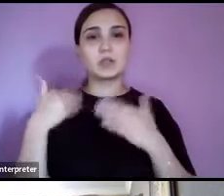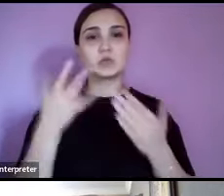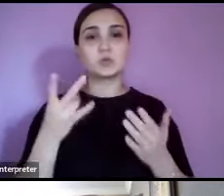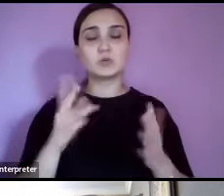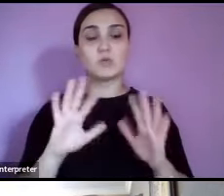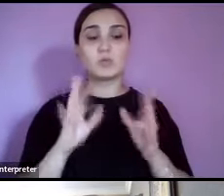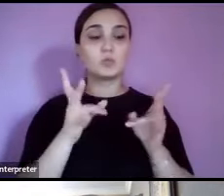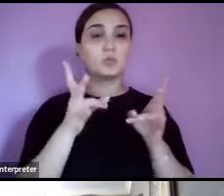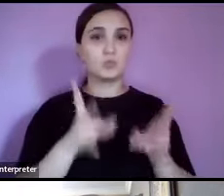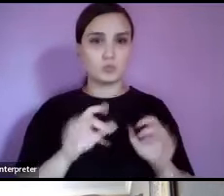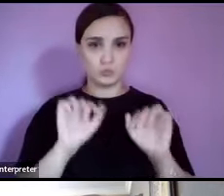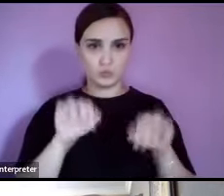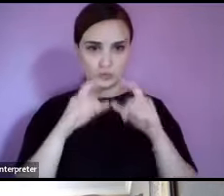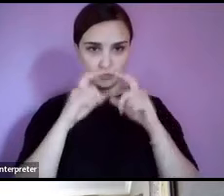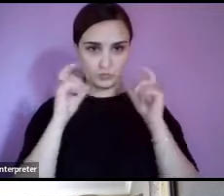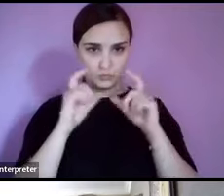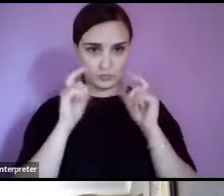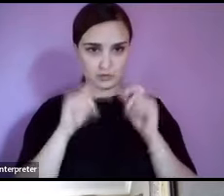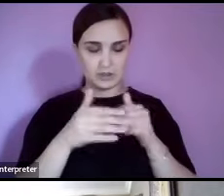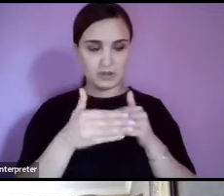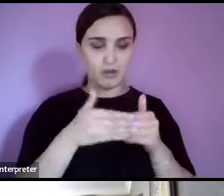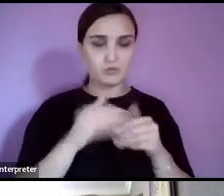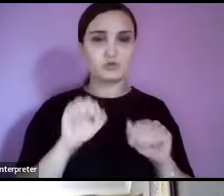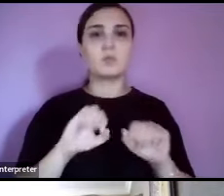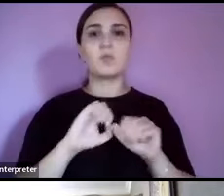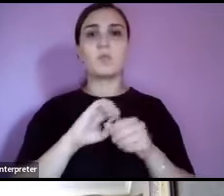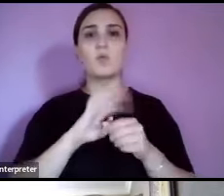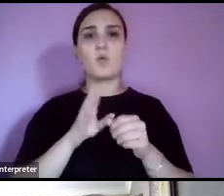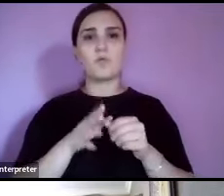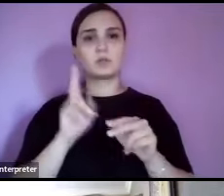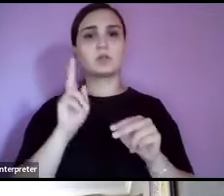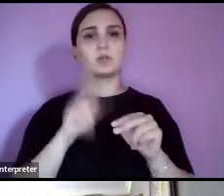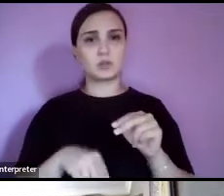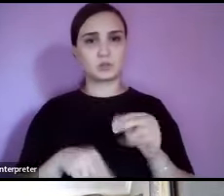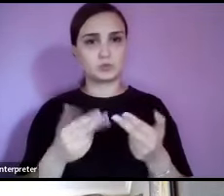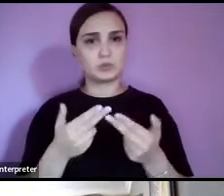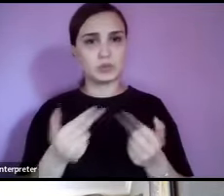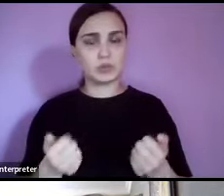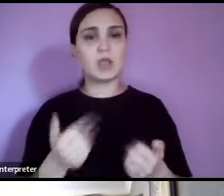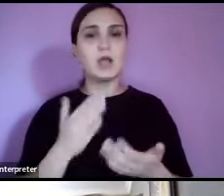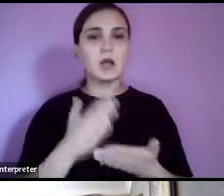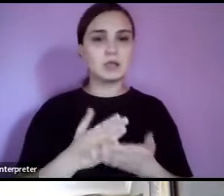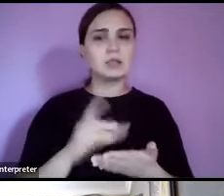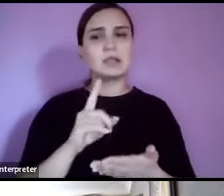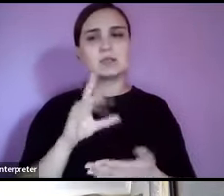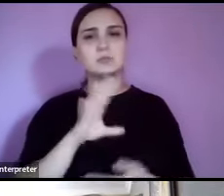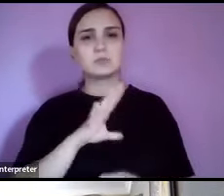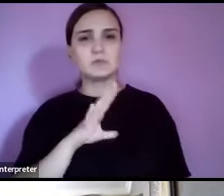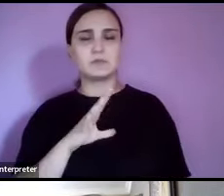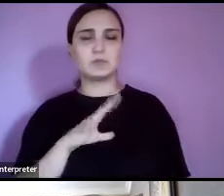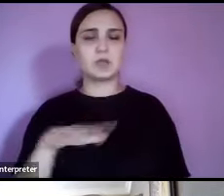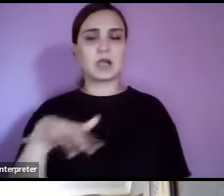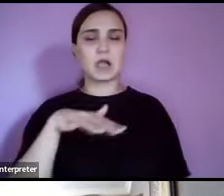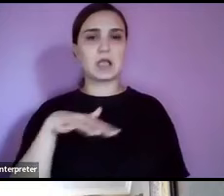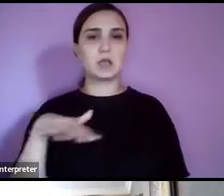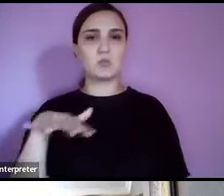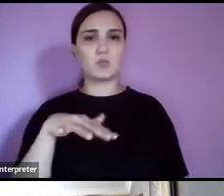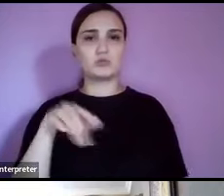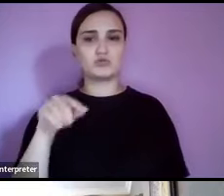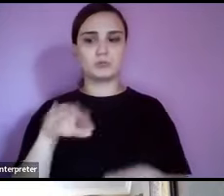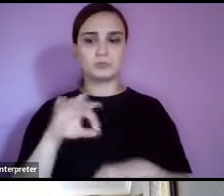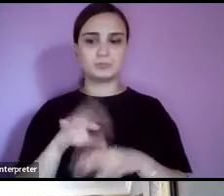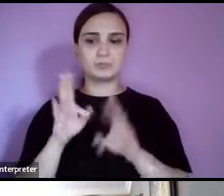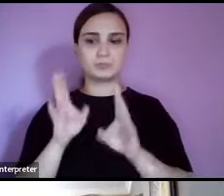კი ეს მართლაც არის, შეიძლება COVID პანდემია დასრულდა, მაგრამ არის რაღაც გარემო პირობებში და